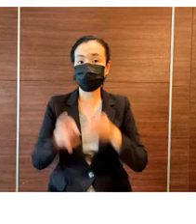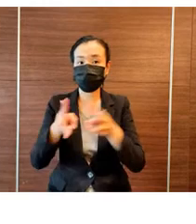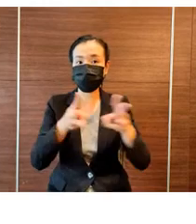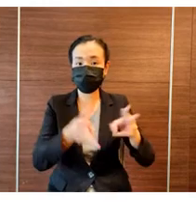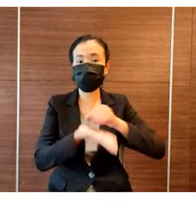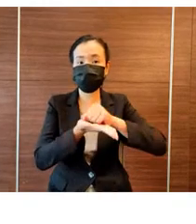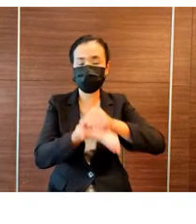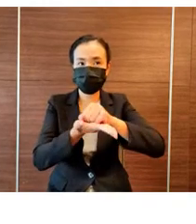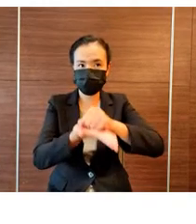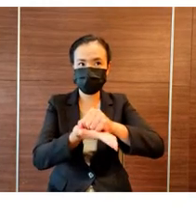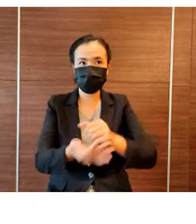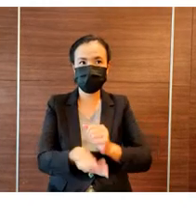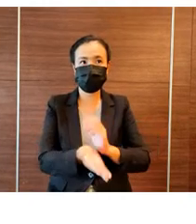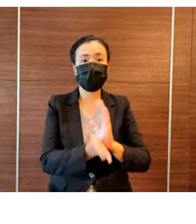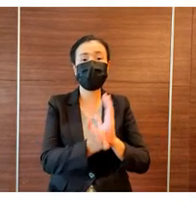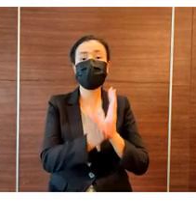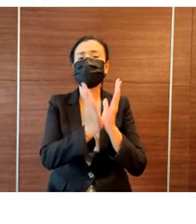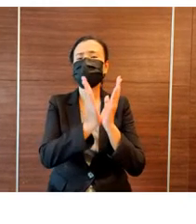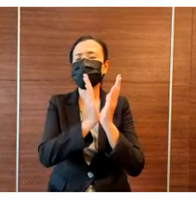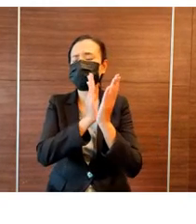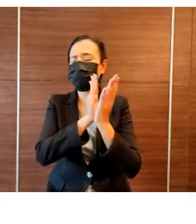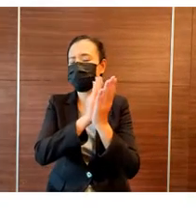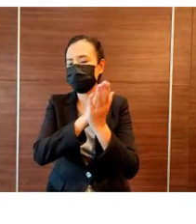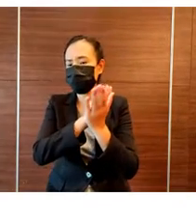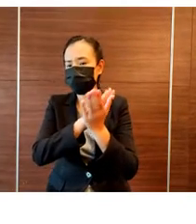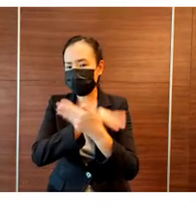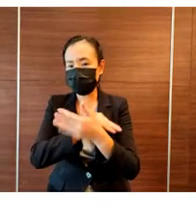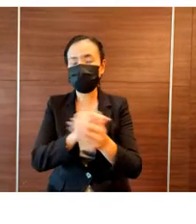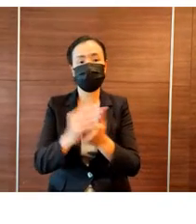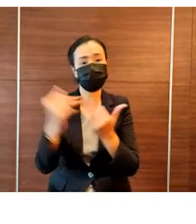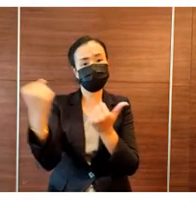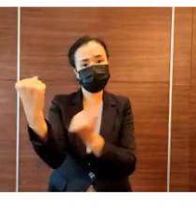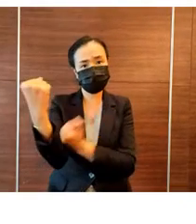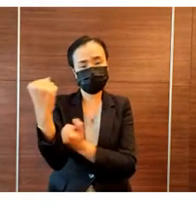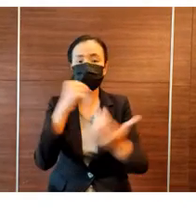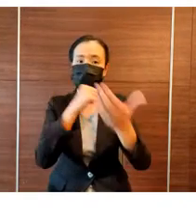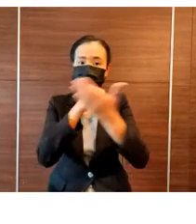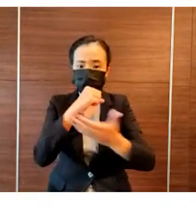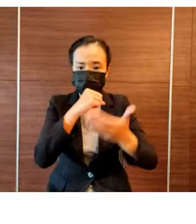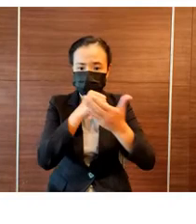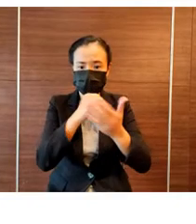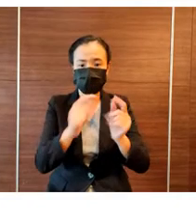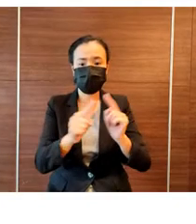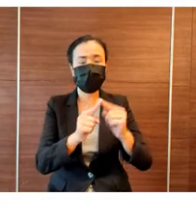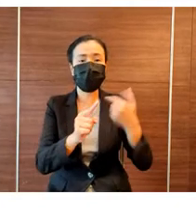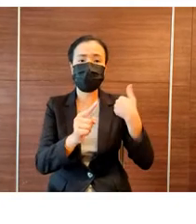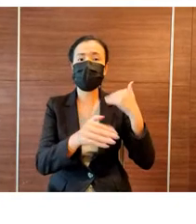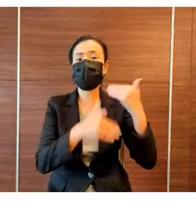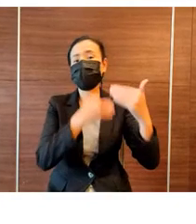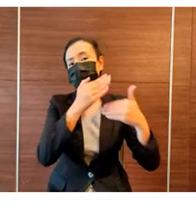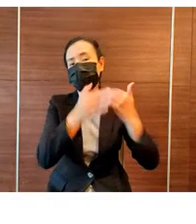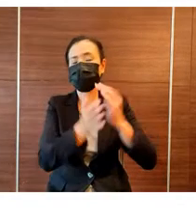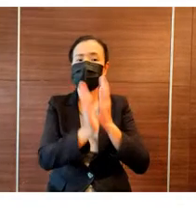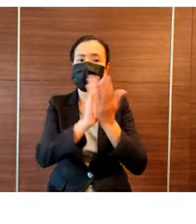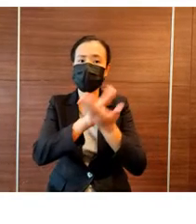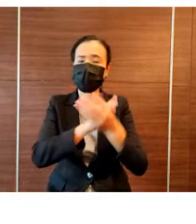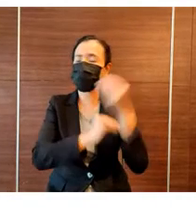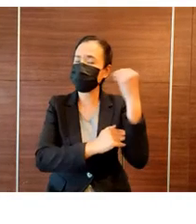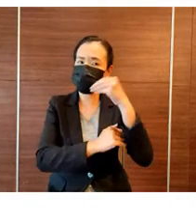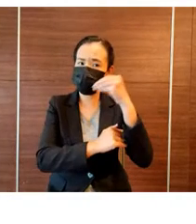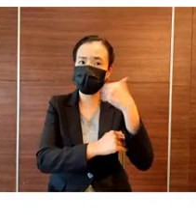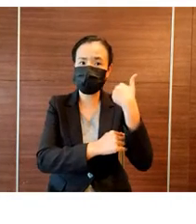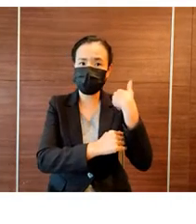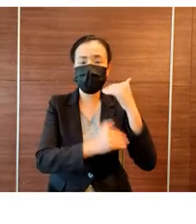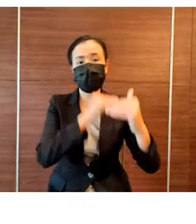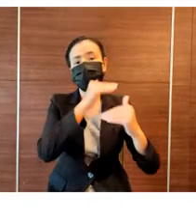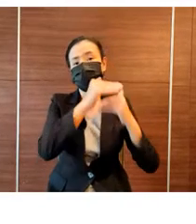ให้บริการที่เปลี่ยนแปลงมาเรื่อยๆนะเพราะว่าการใช้ยาเสพติดมันก็เป็นไดนามิกที่มันจะต้องมีการเปลี่ยนแปลงมีพลวัตของมันไปเรื่อยๆแล้วก็มี